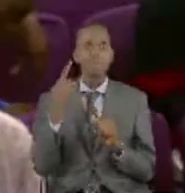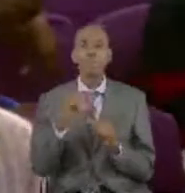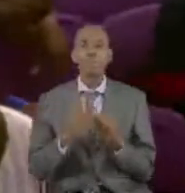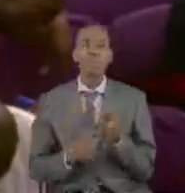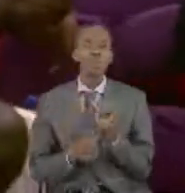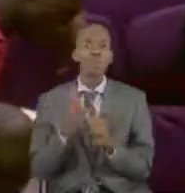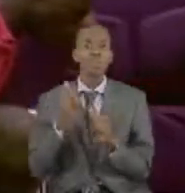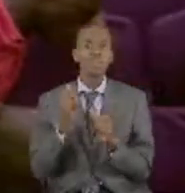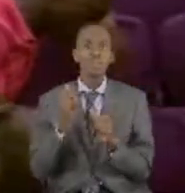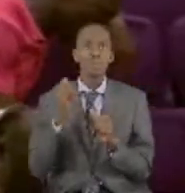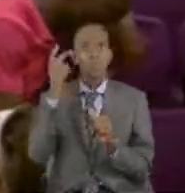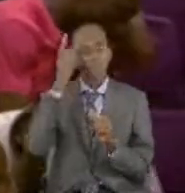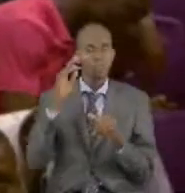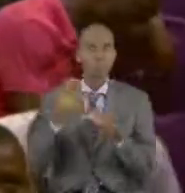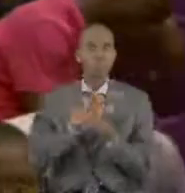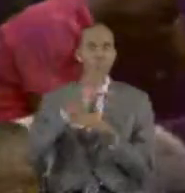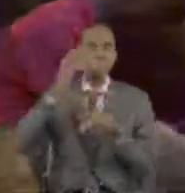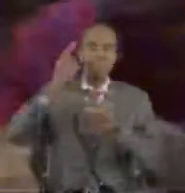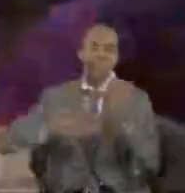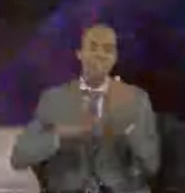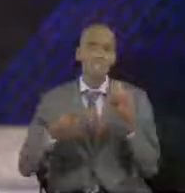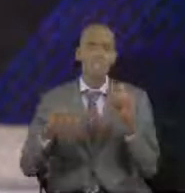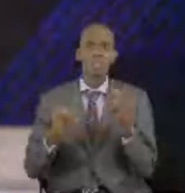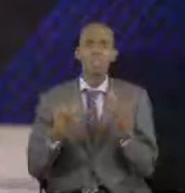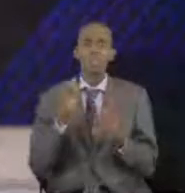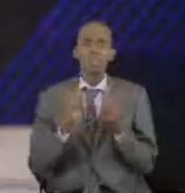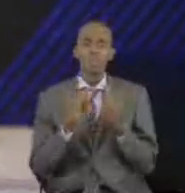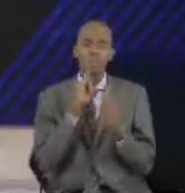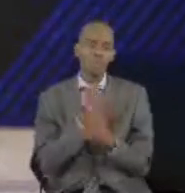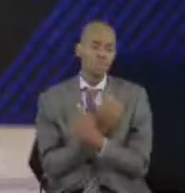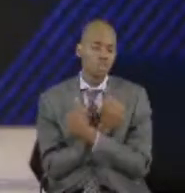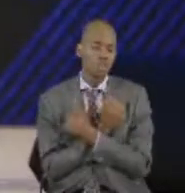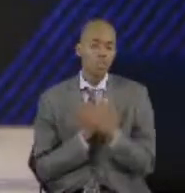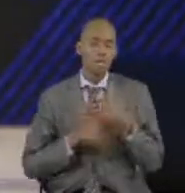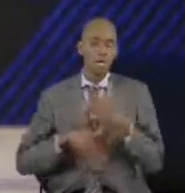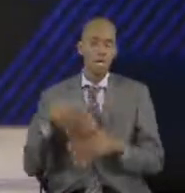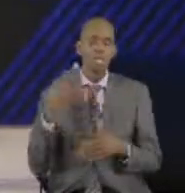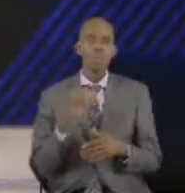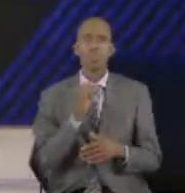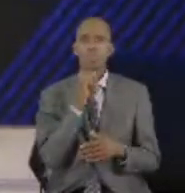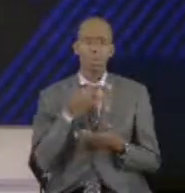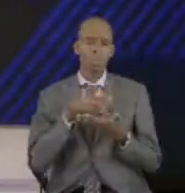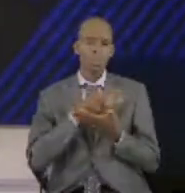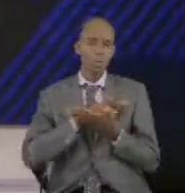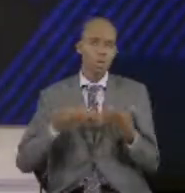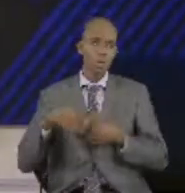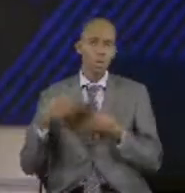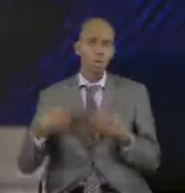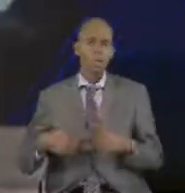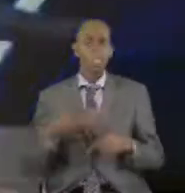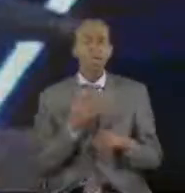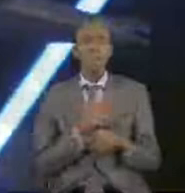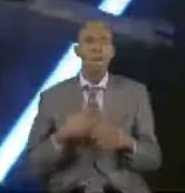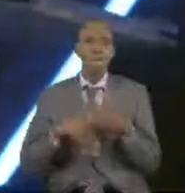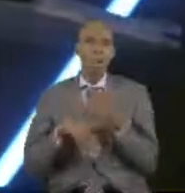le but du commandement c'est une charité venant d'un choeur pu du nom